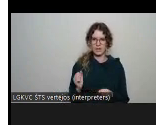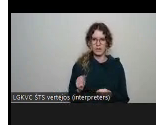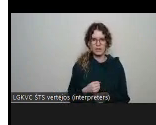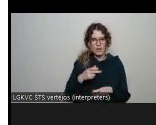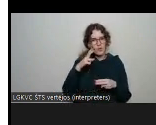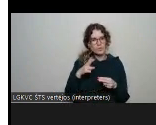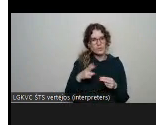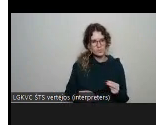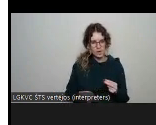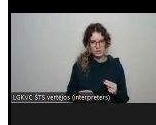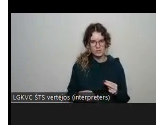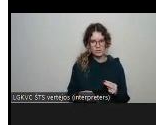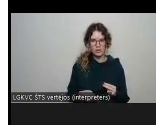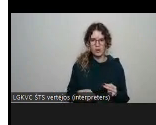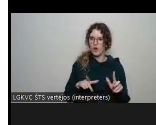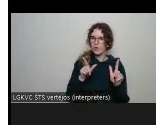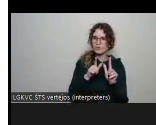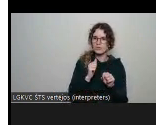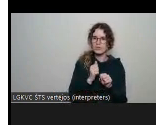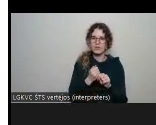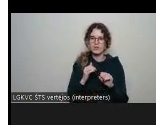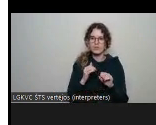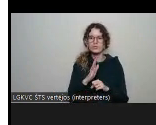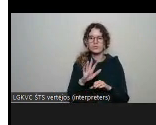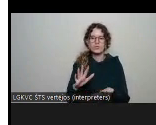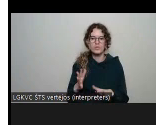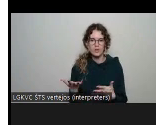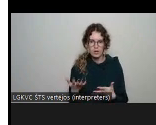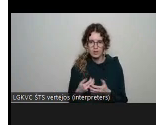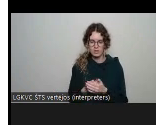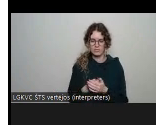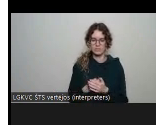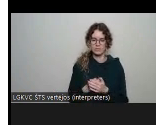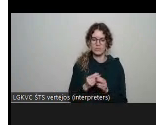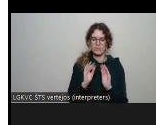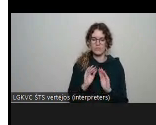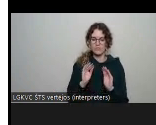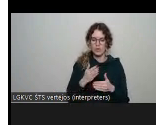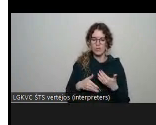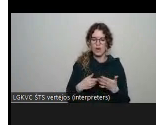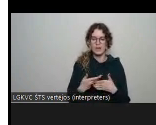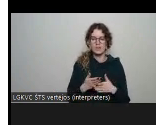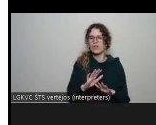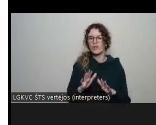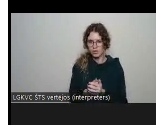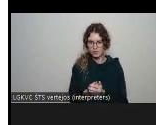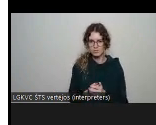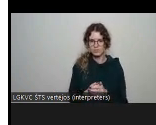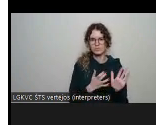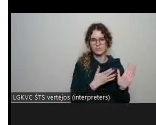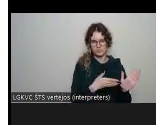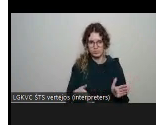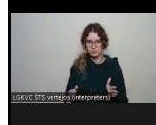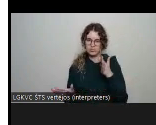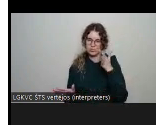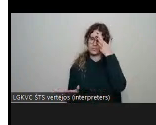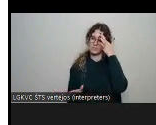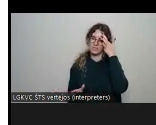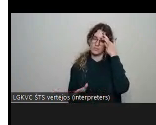kokios turi būti užduotis, kokia turi būti mokymo medžiaga. Ir vientisumas, tai yra ryšys